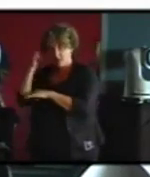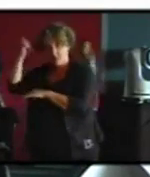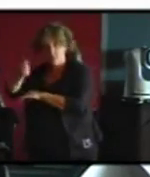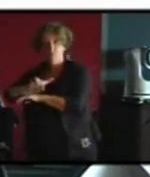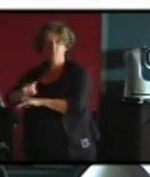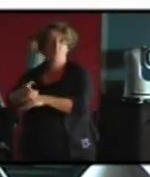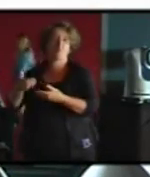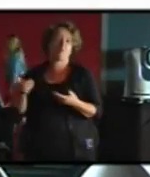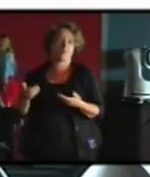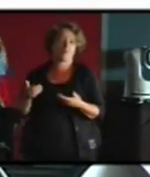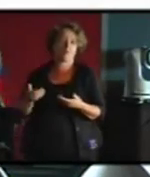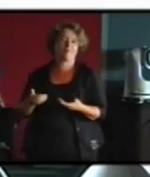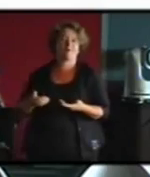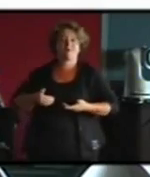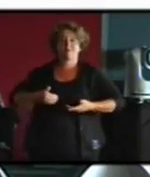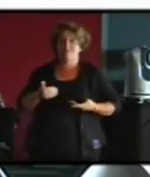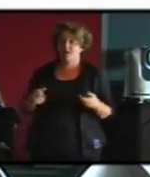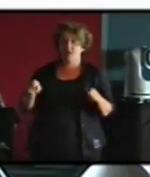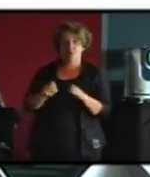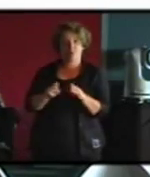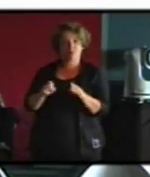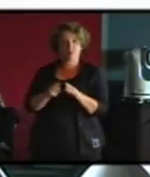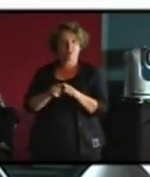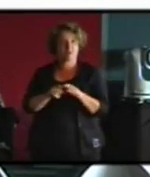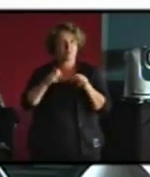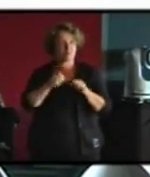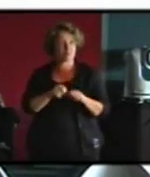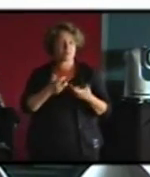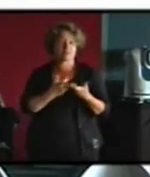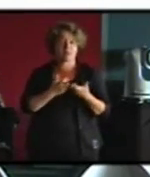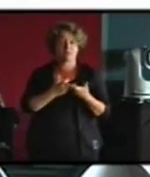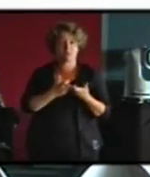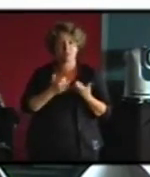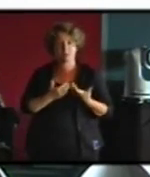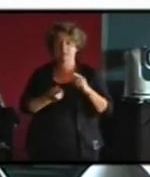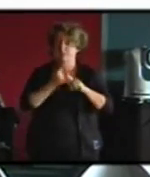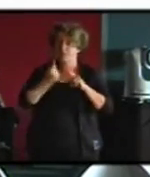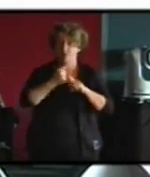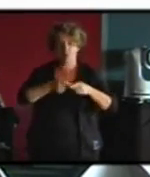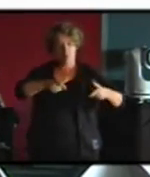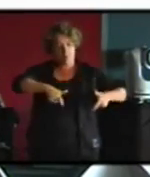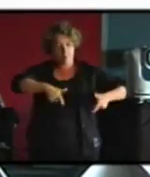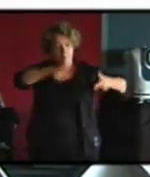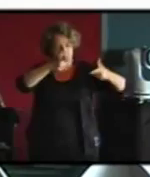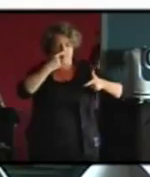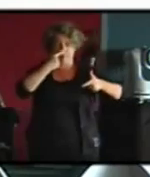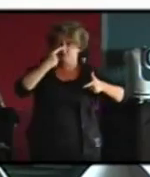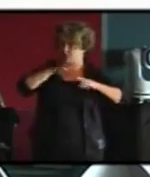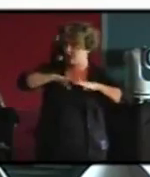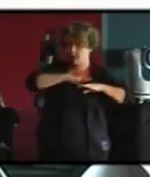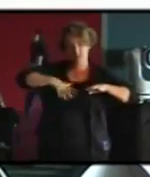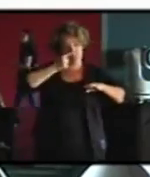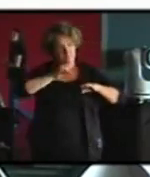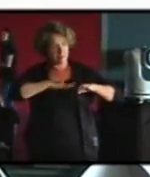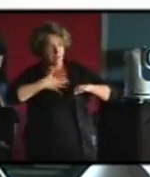à un moment donné, c'est une valeur culturelle. C'est-à-dire qu'on se sent bien dans un endroit, on a envie d'y retourner, on a envie de le transformer, on a envie d'y habiter. 2 ans